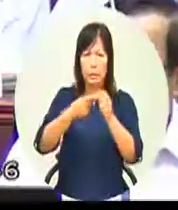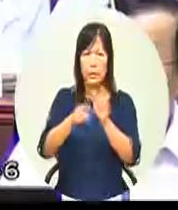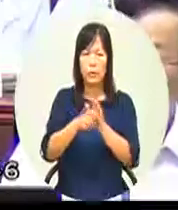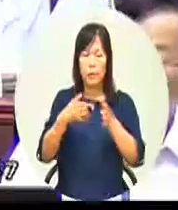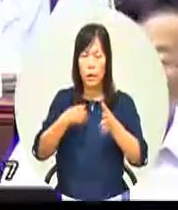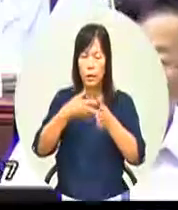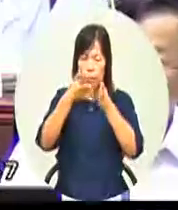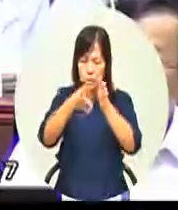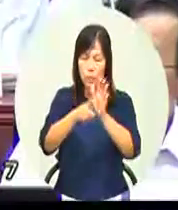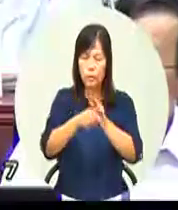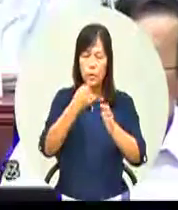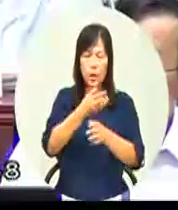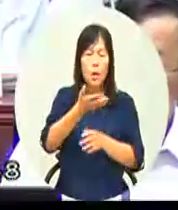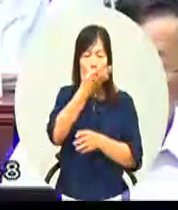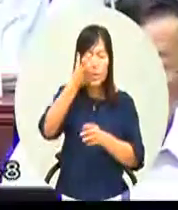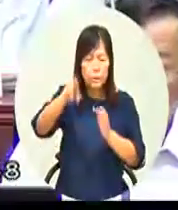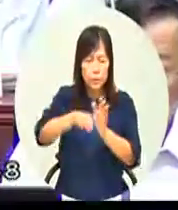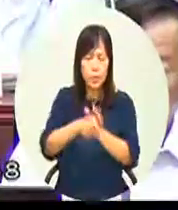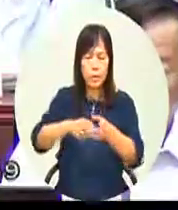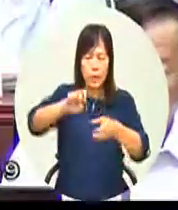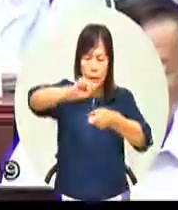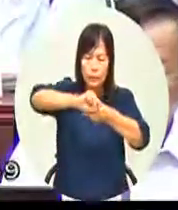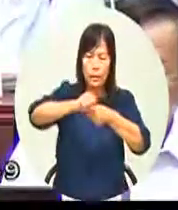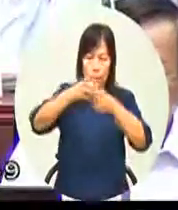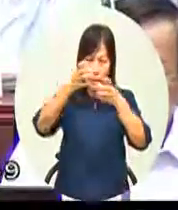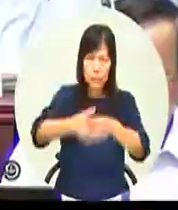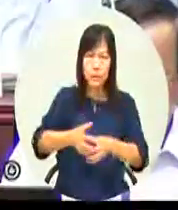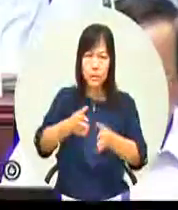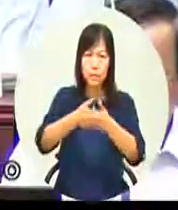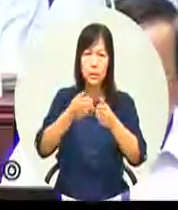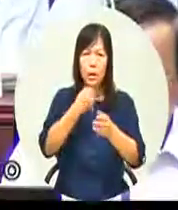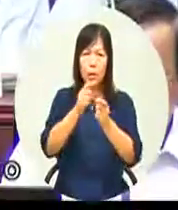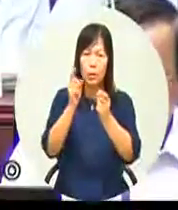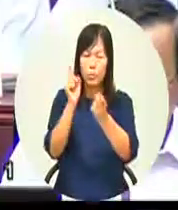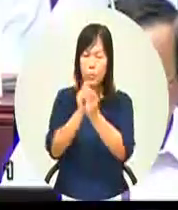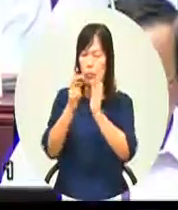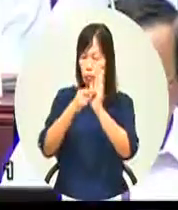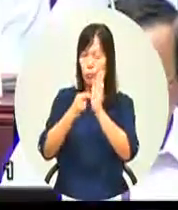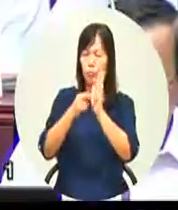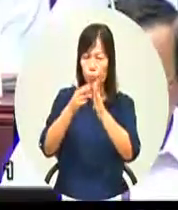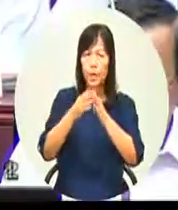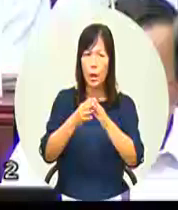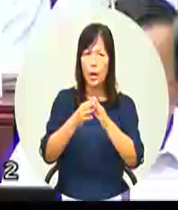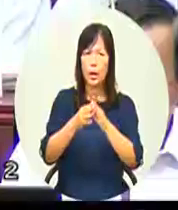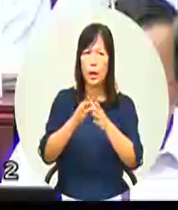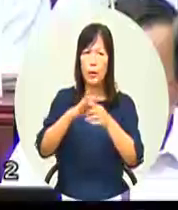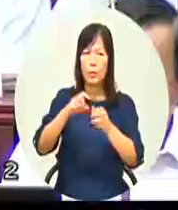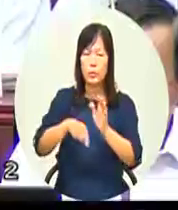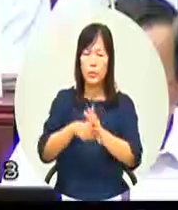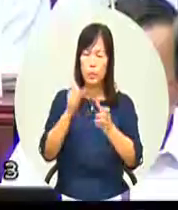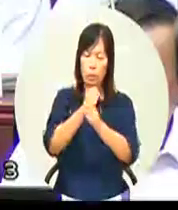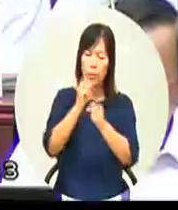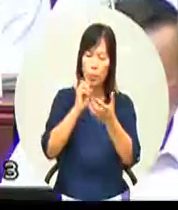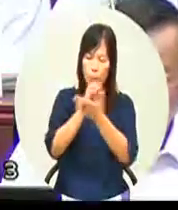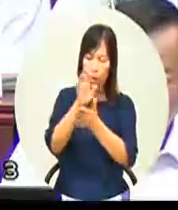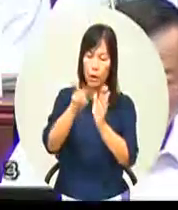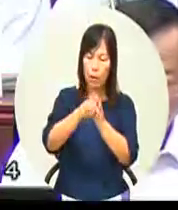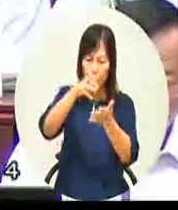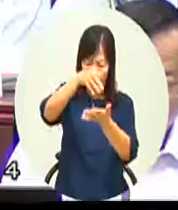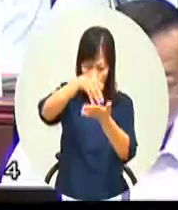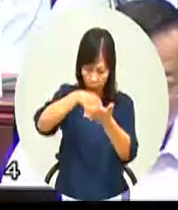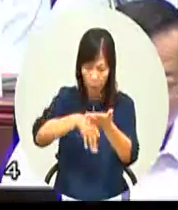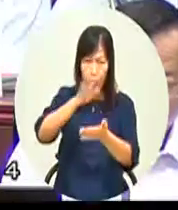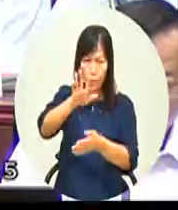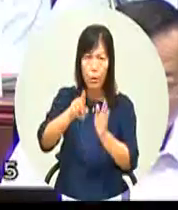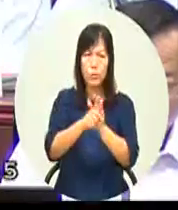对我们在景点加值建设的这个部分呢，我想跟议员做一些说明哈。我们其实在这个我的业务报告里面列出来的是，对